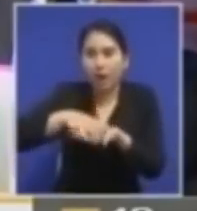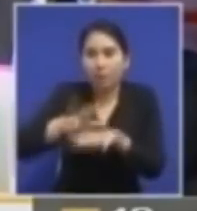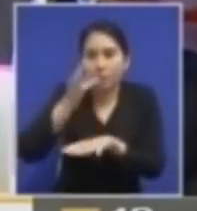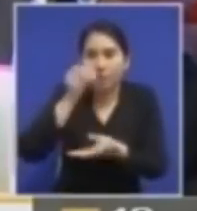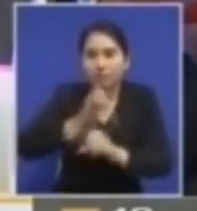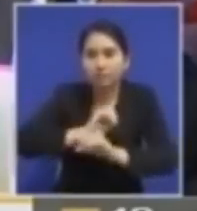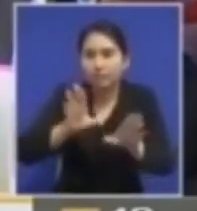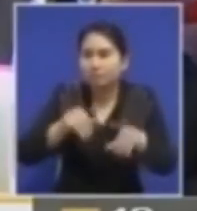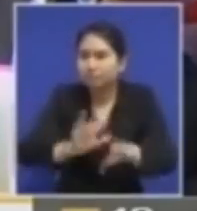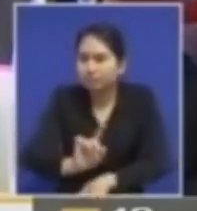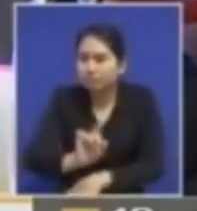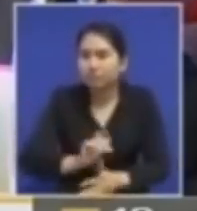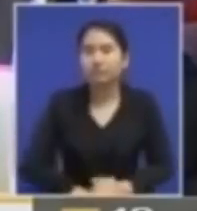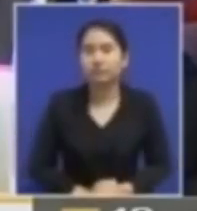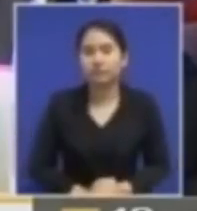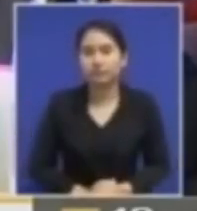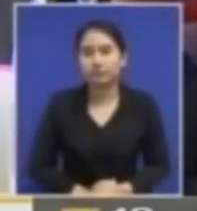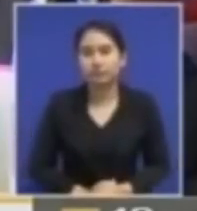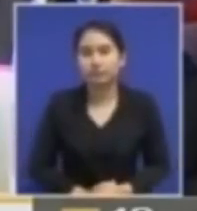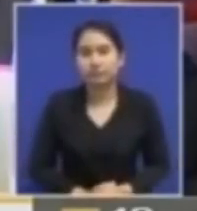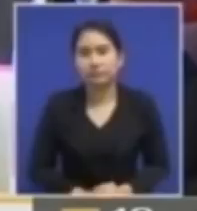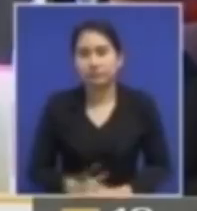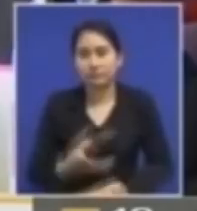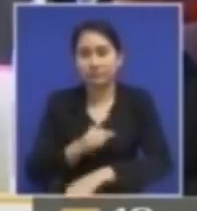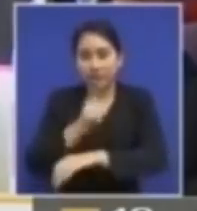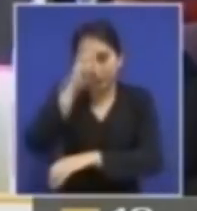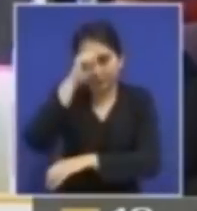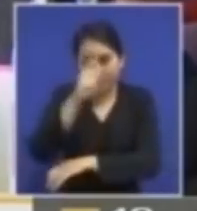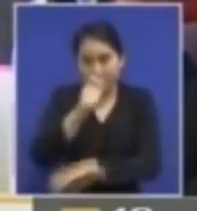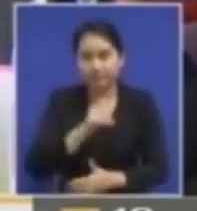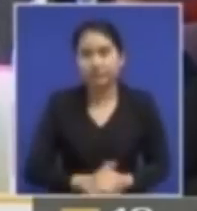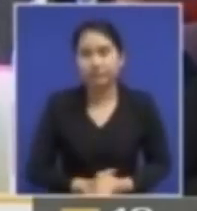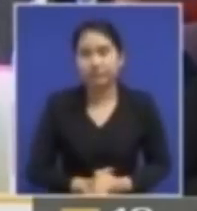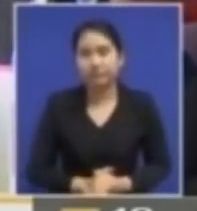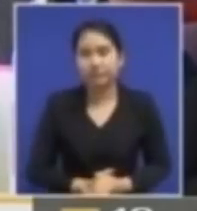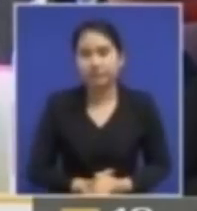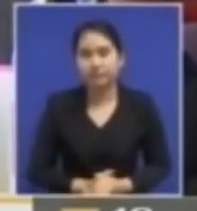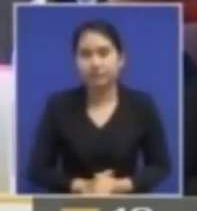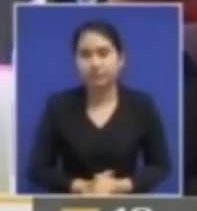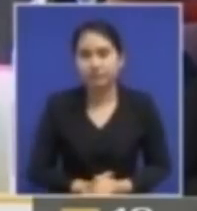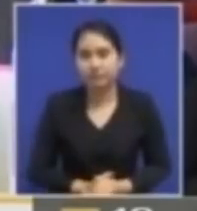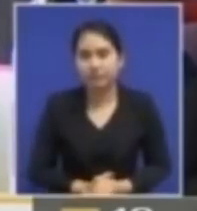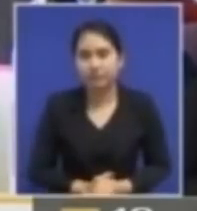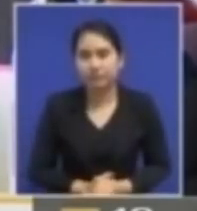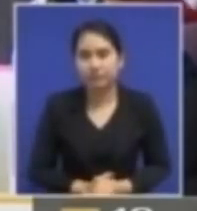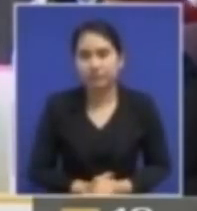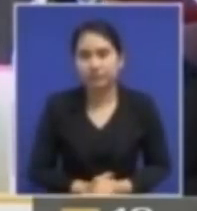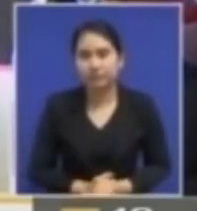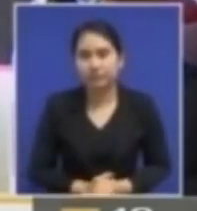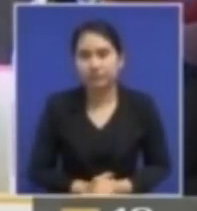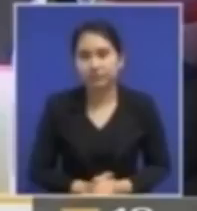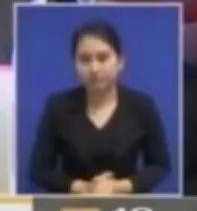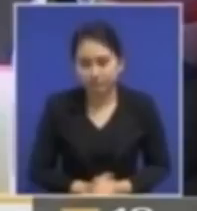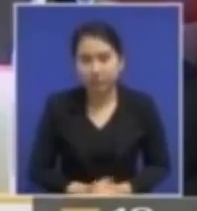ไรแต่ผมกราบเรียนท่านประธานด้วยความเคารพครับแค่เห็นว่ามาจากการยึดอ